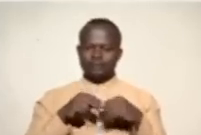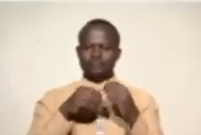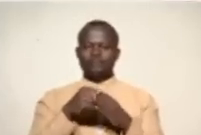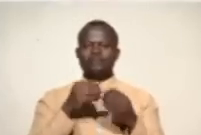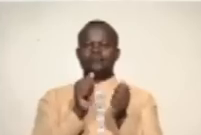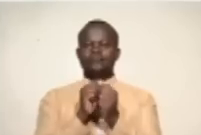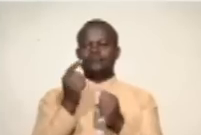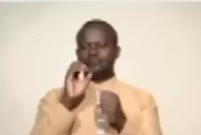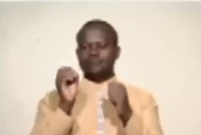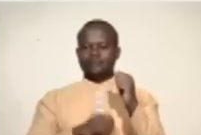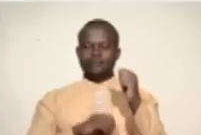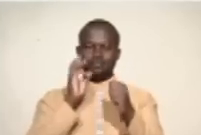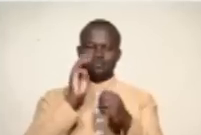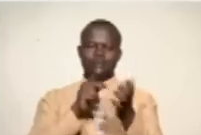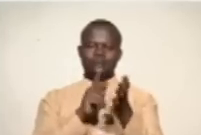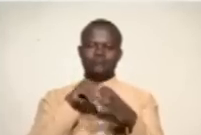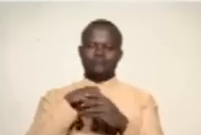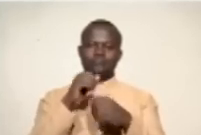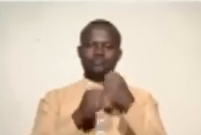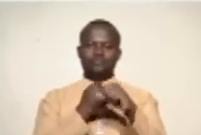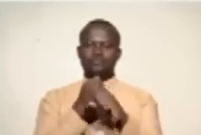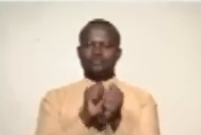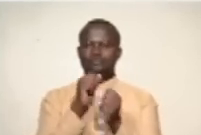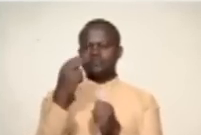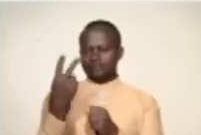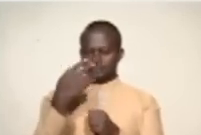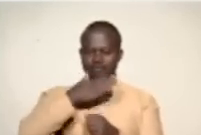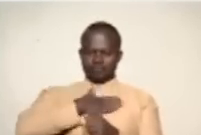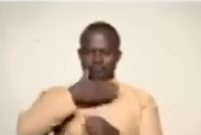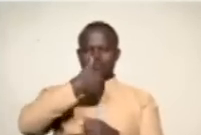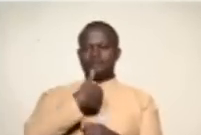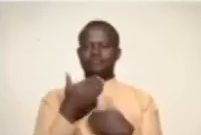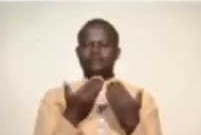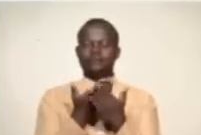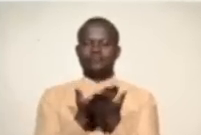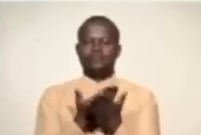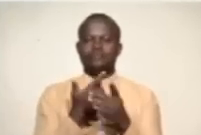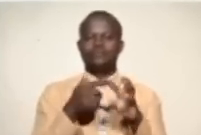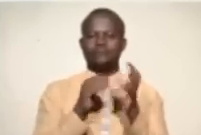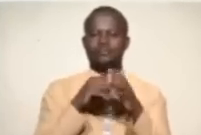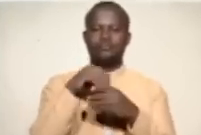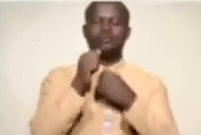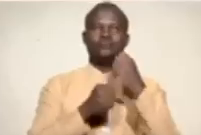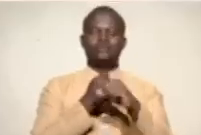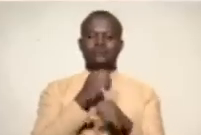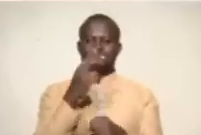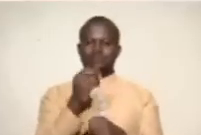ku nyungu ya 11%. Nzazishyura n'ubundi mu myaka 12. Ninjye wabyisabye ariko no mu myaka 20 byari